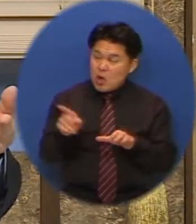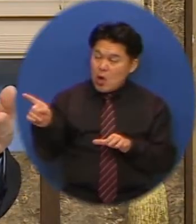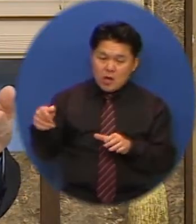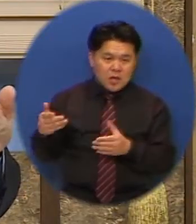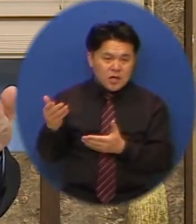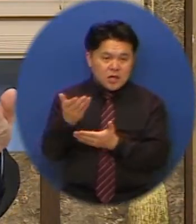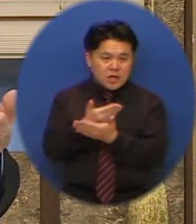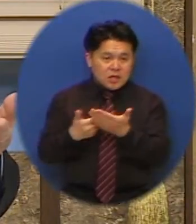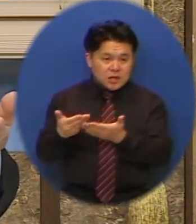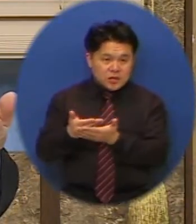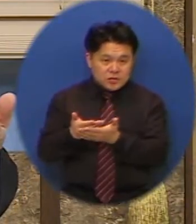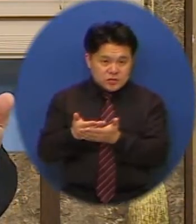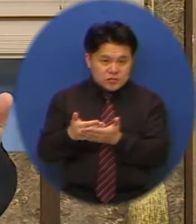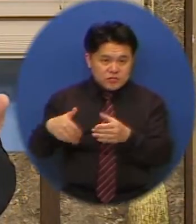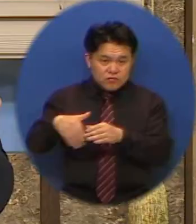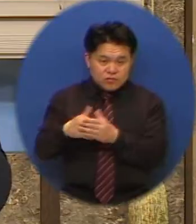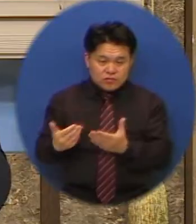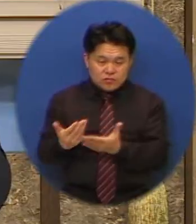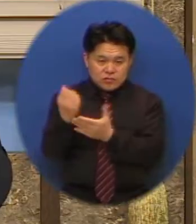지능 무슨 네.